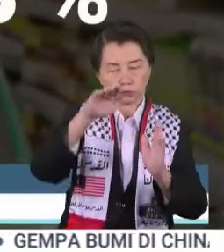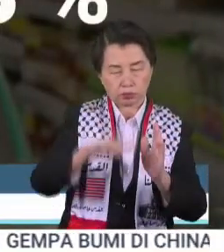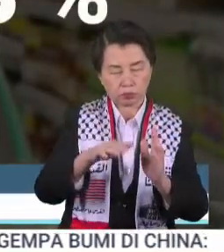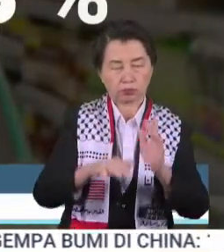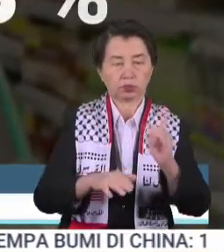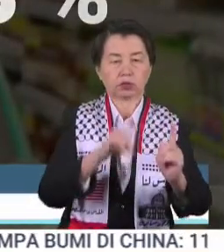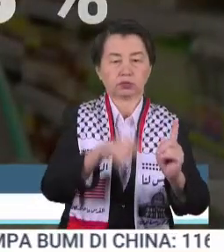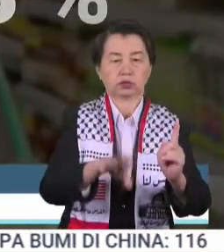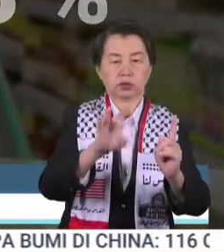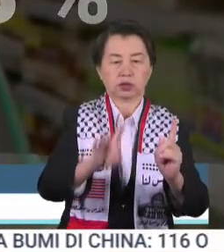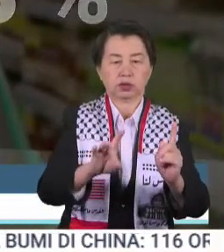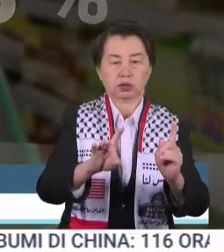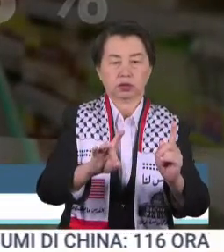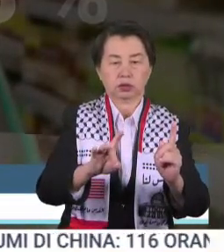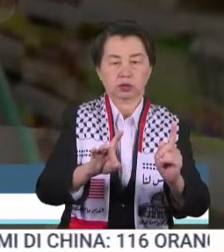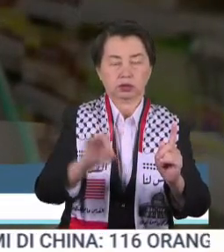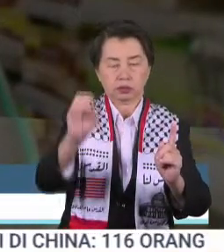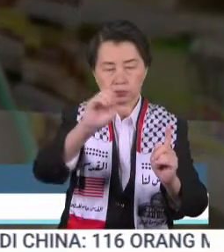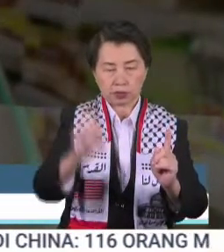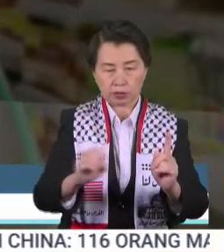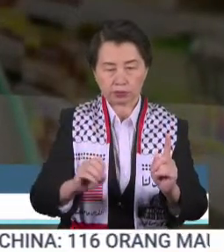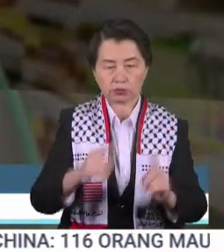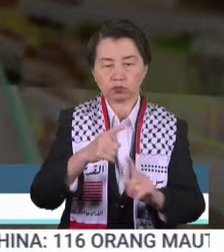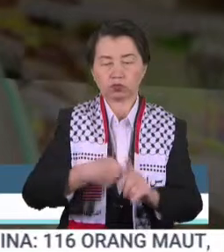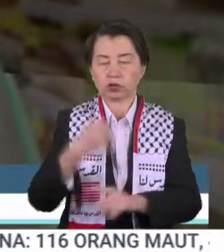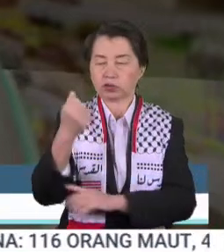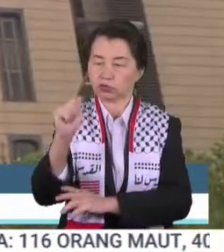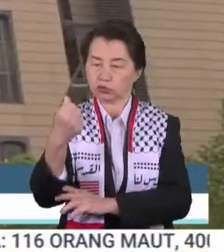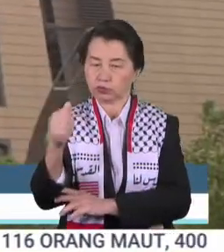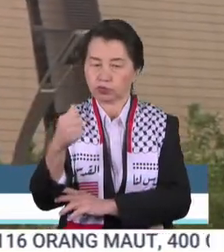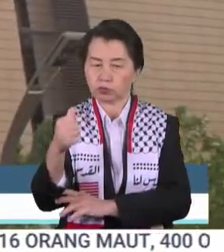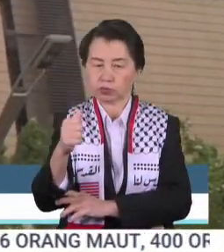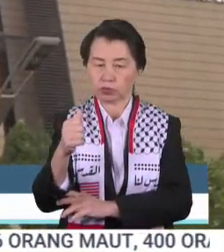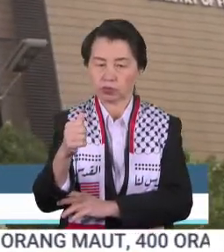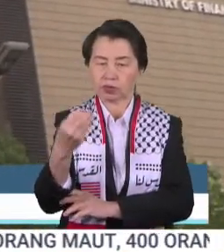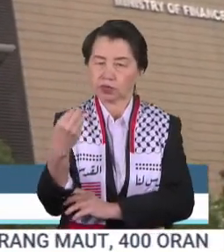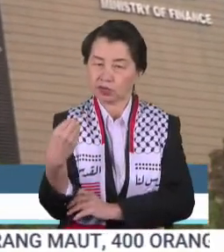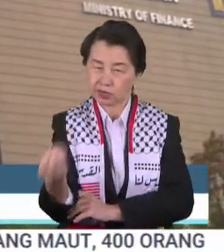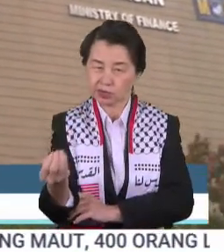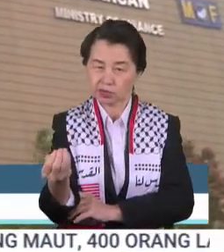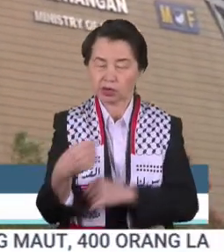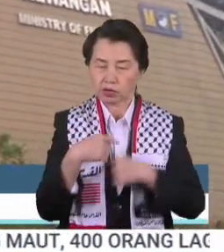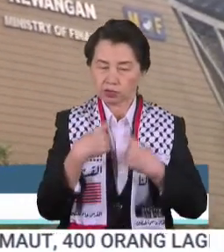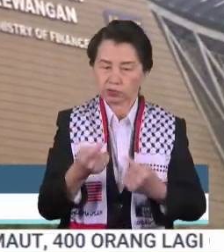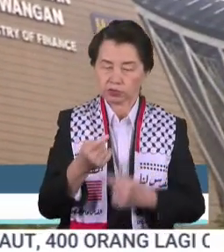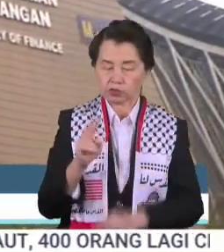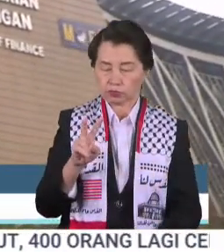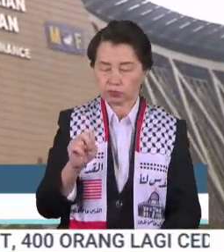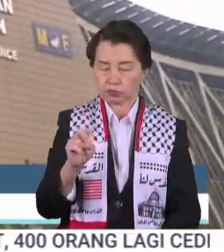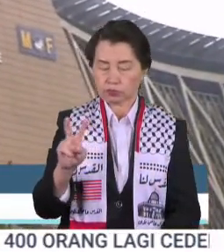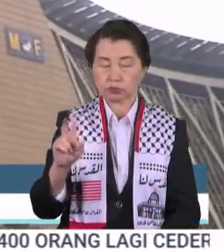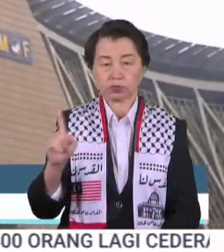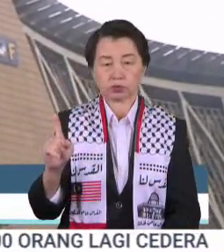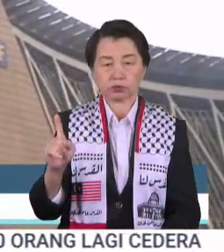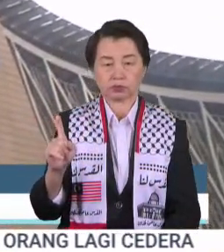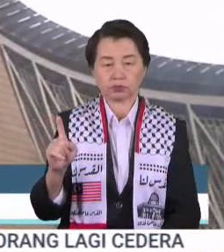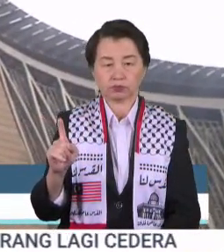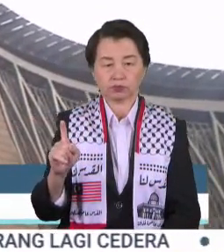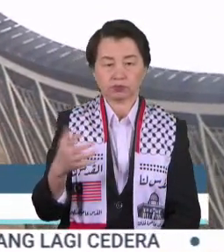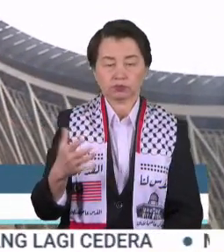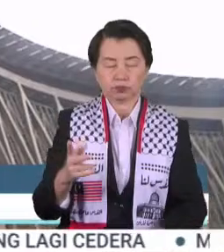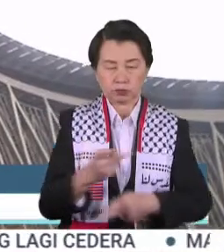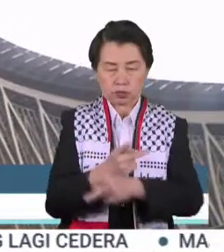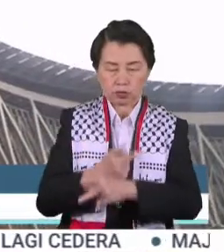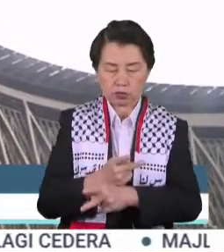kepada 1.8% pada Oktober, kadar terendah sejak April 2021.